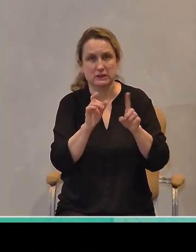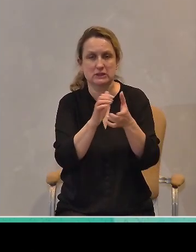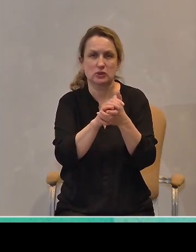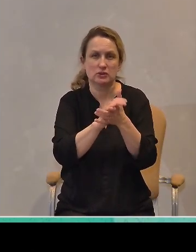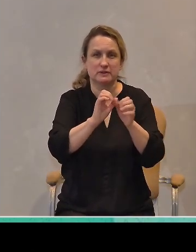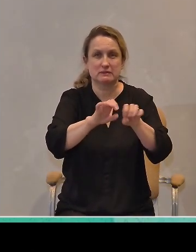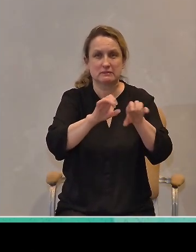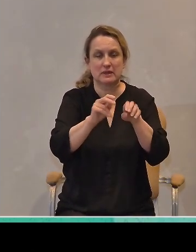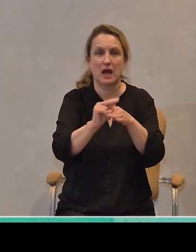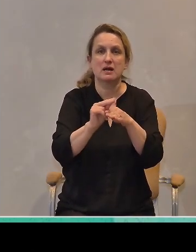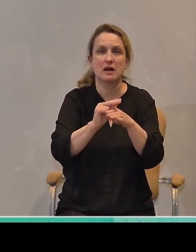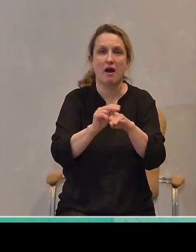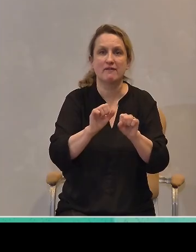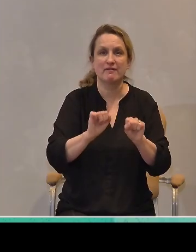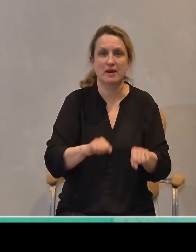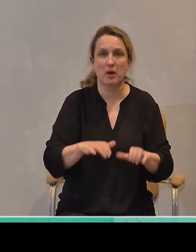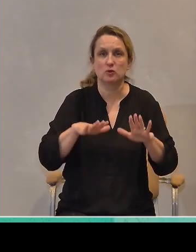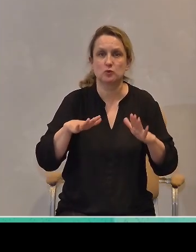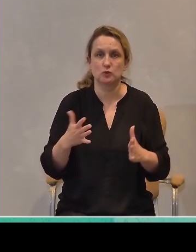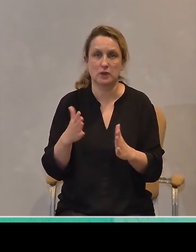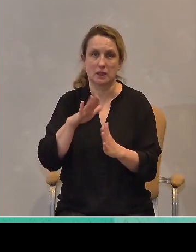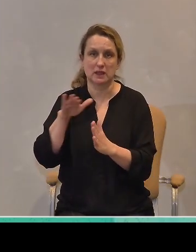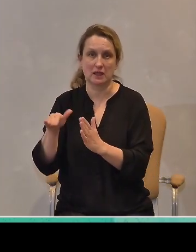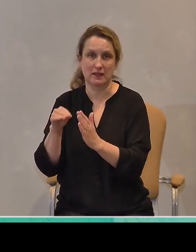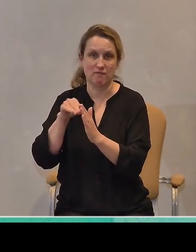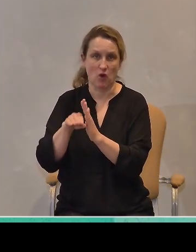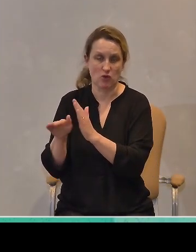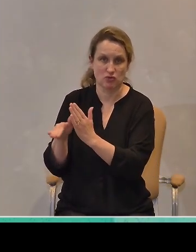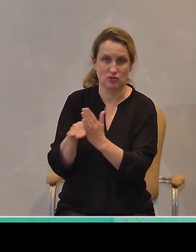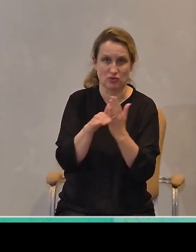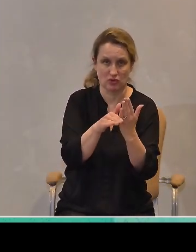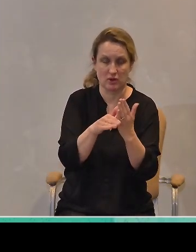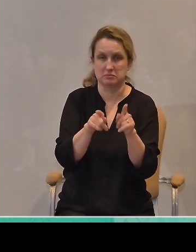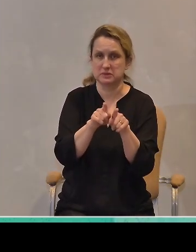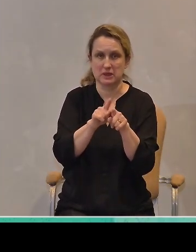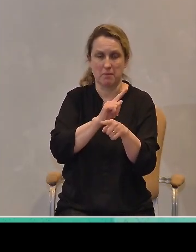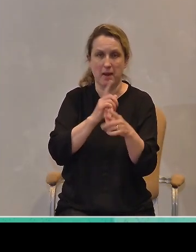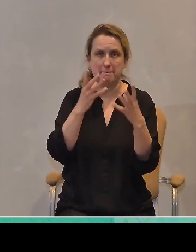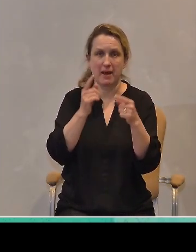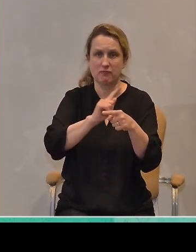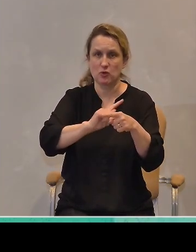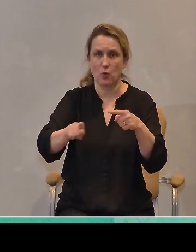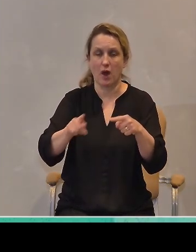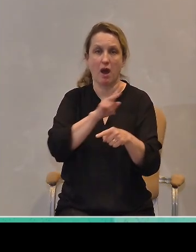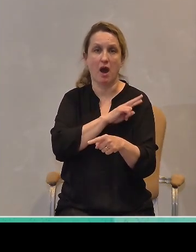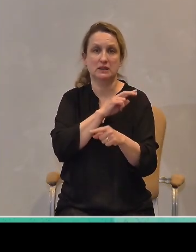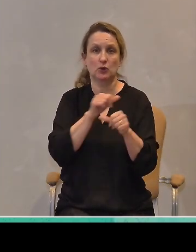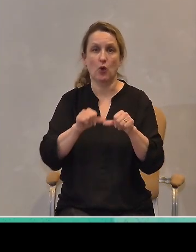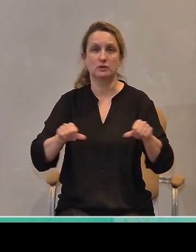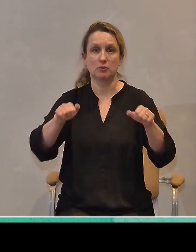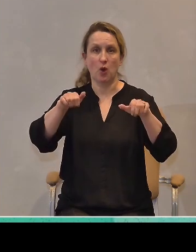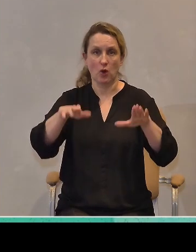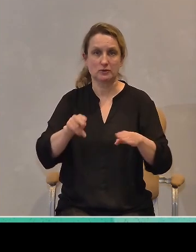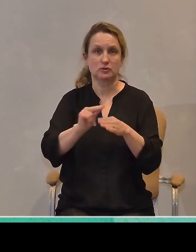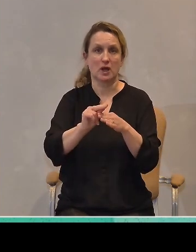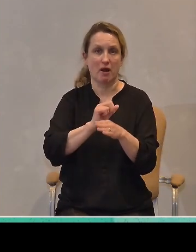tutvustati ravivõimalust Lastefondi toel. Samal päeval sai allkirjastatud ka arstliku konsiiliumi otsus, et see ravi on